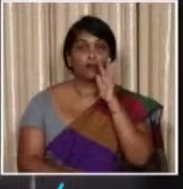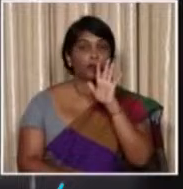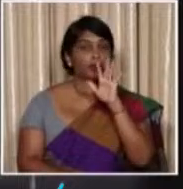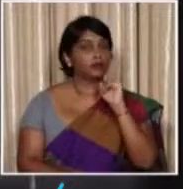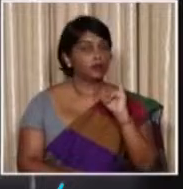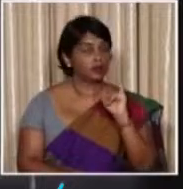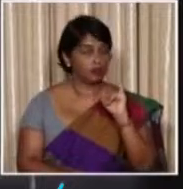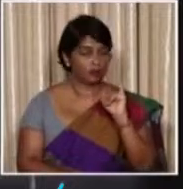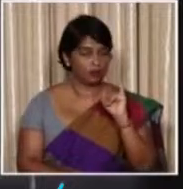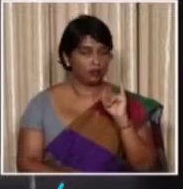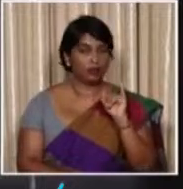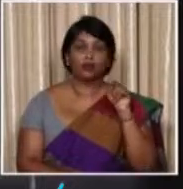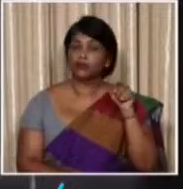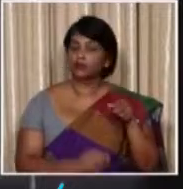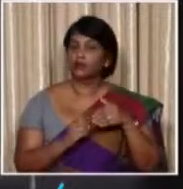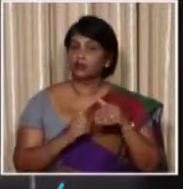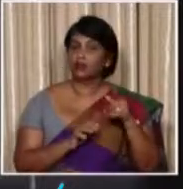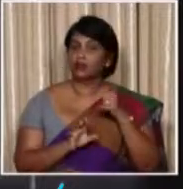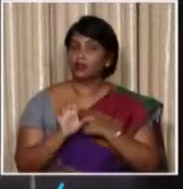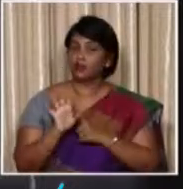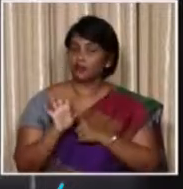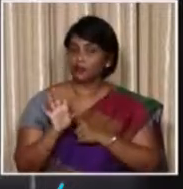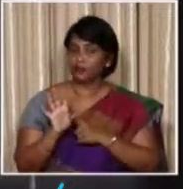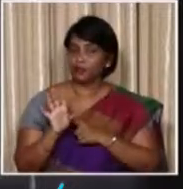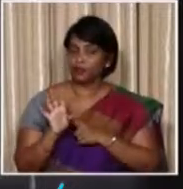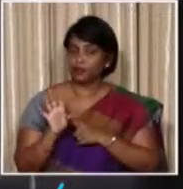ගියා මේ වෙනකොට අවුරුදු